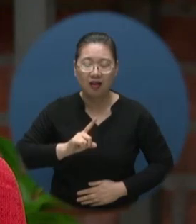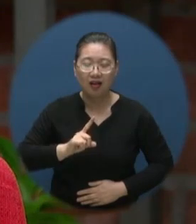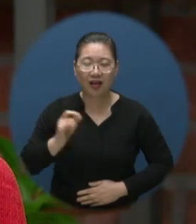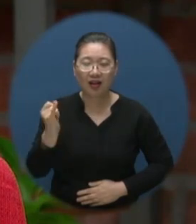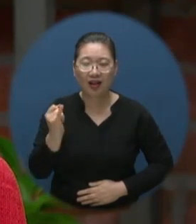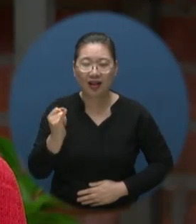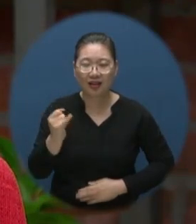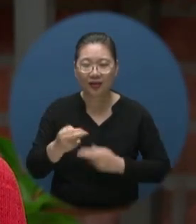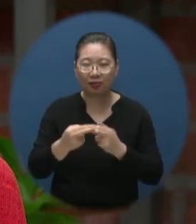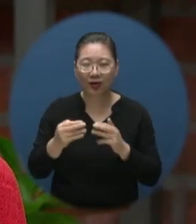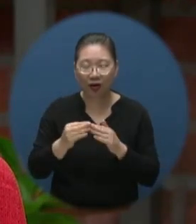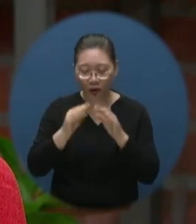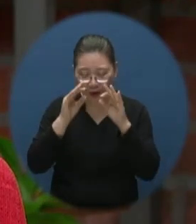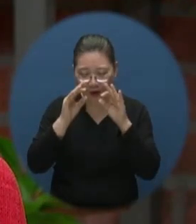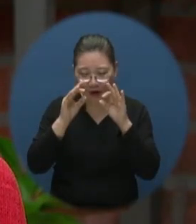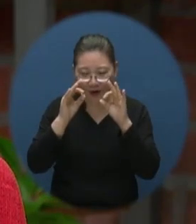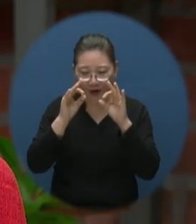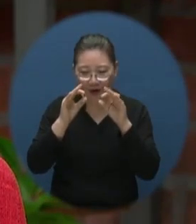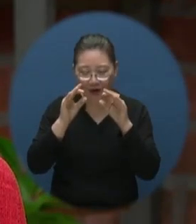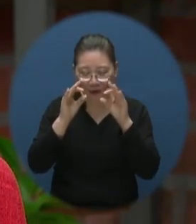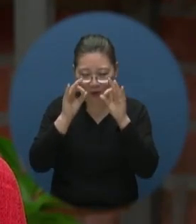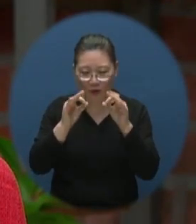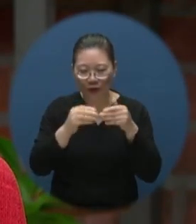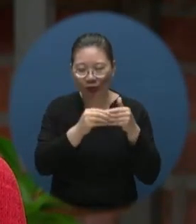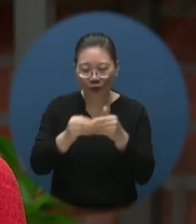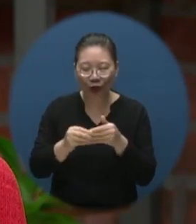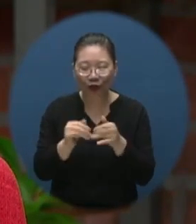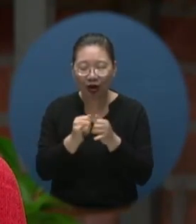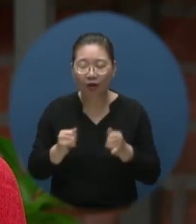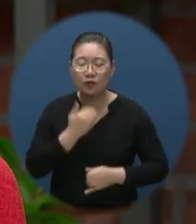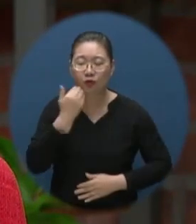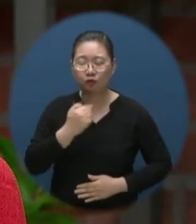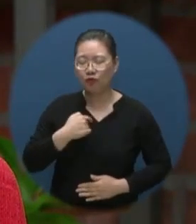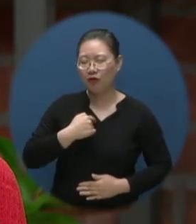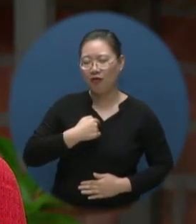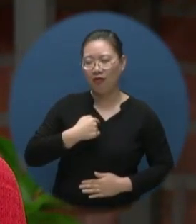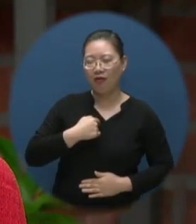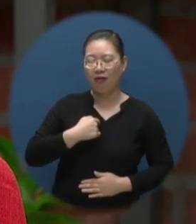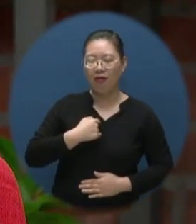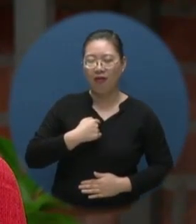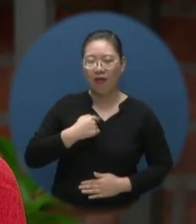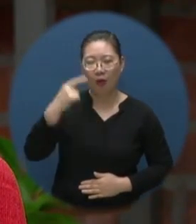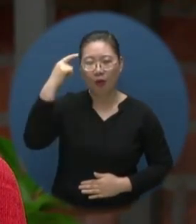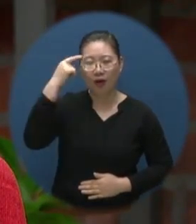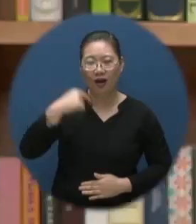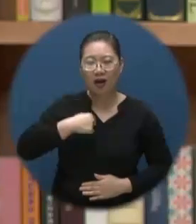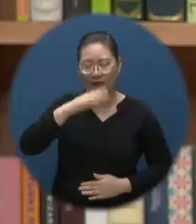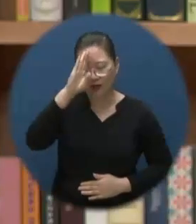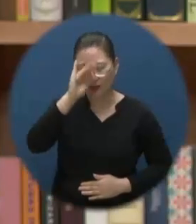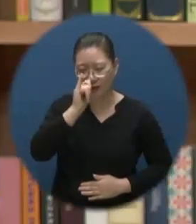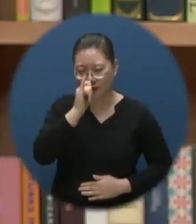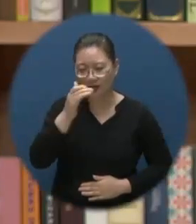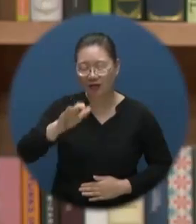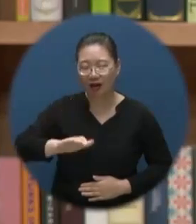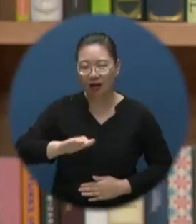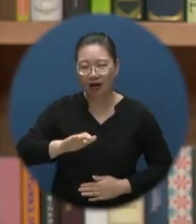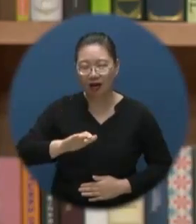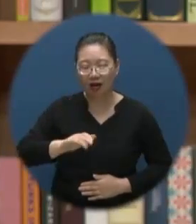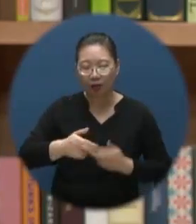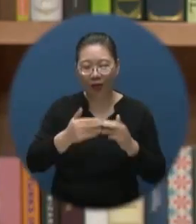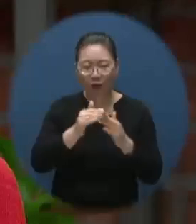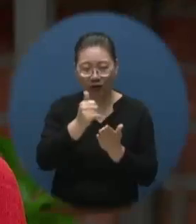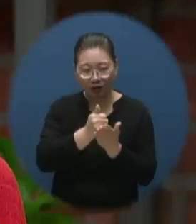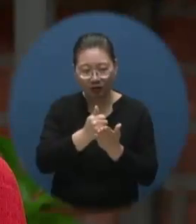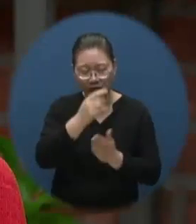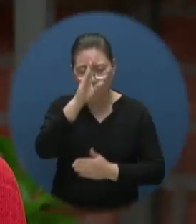닥터리를 이 병원을 보시게 한 사람은 접니다 그래요. 제가 질병을 가지고 있는데 원장님이?